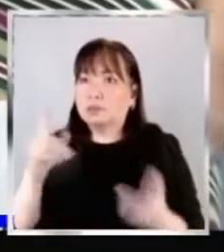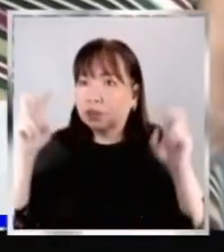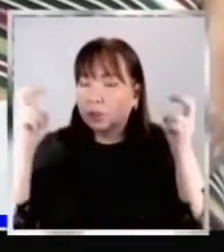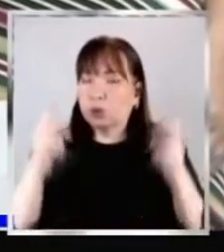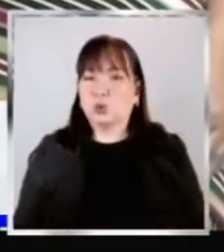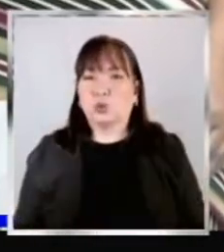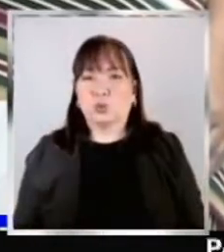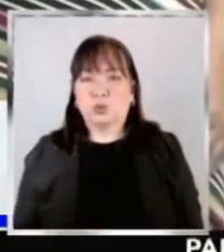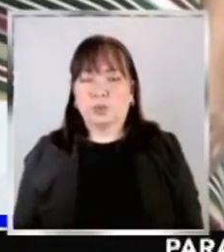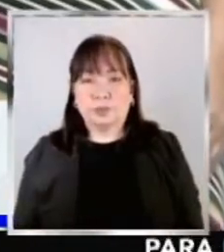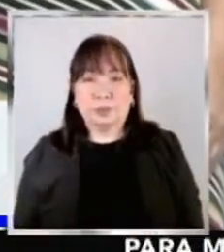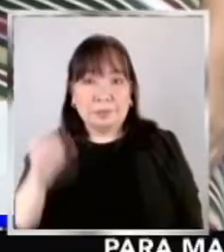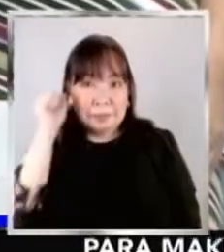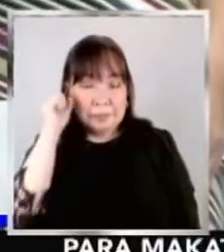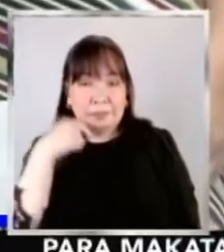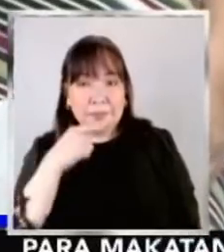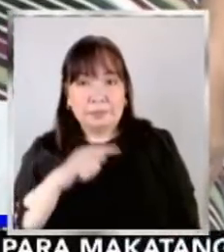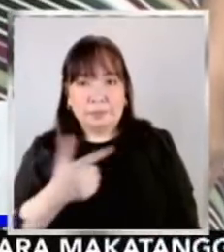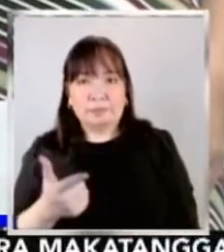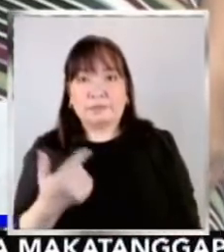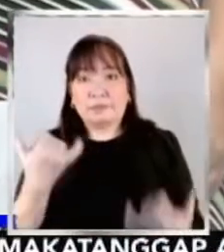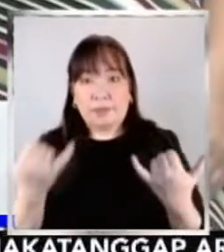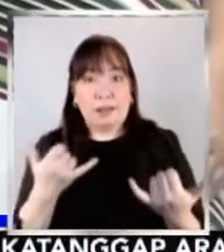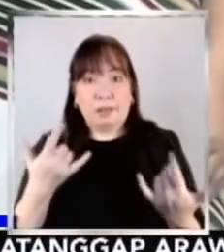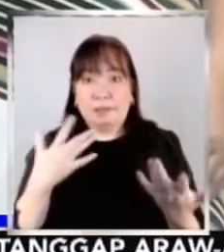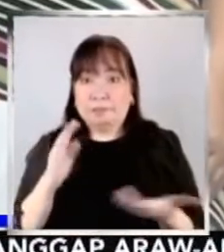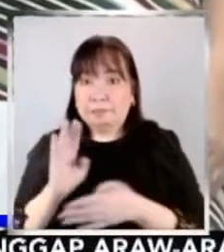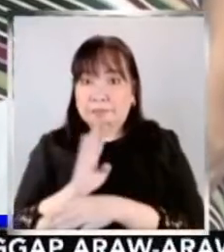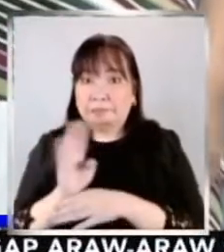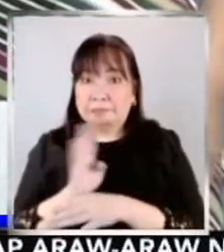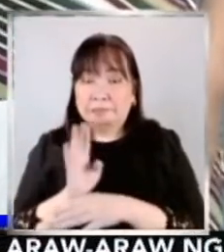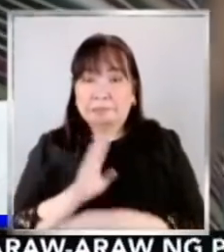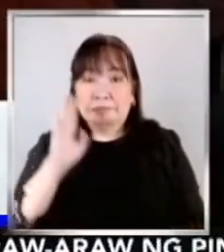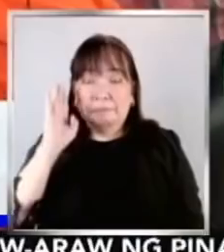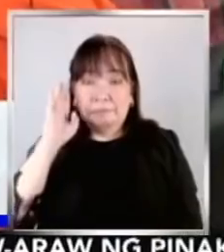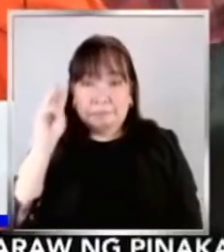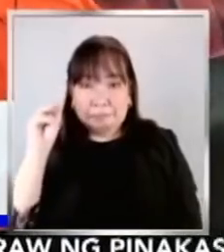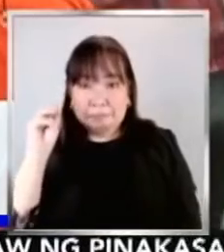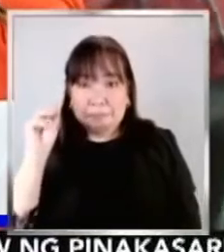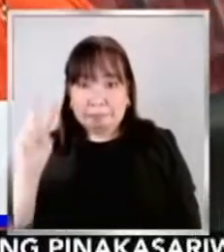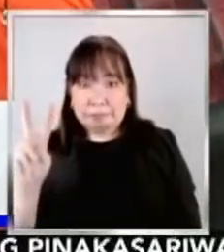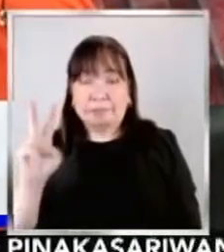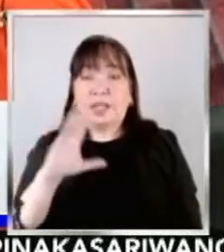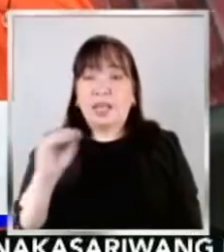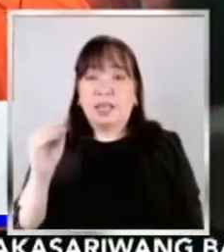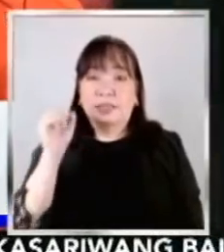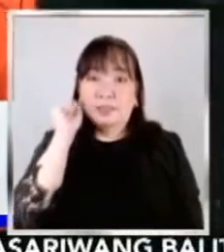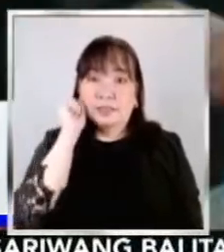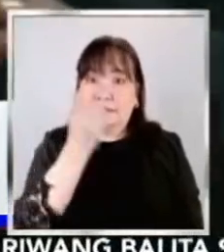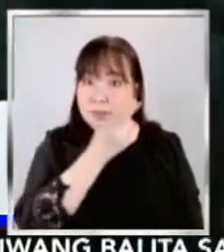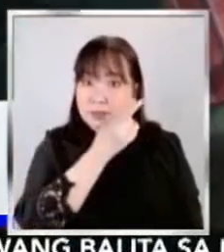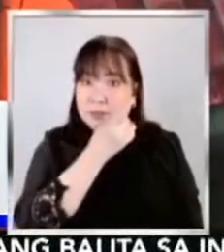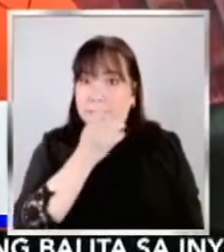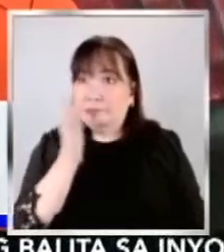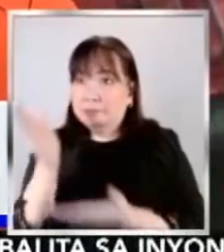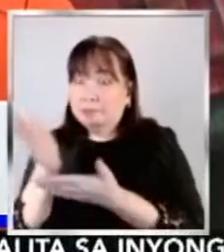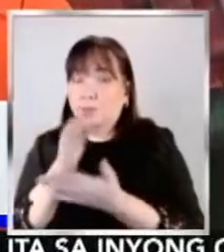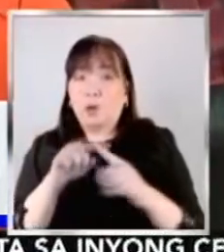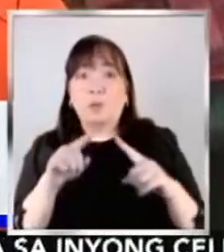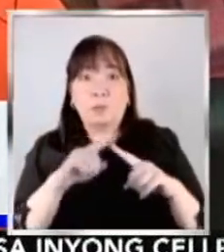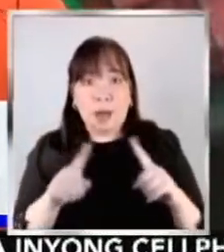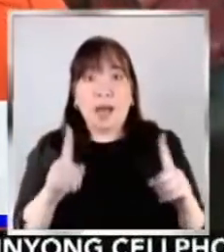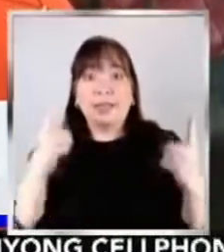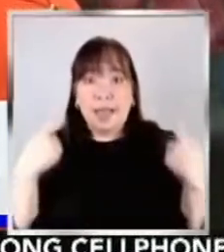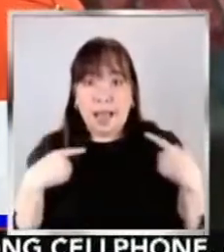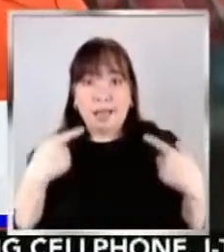Walang public engagement ngayong araw ang tambalang Bongbong Marcos at Sara Duterte. Pero sa pagdalo nila sa General Assembly ng